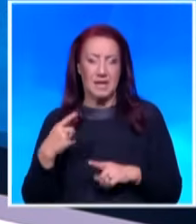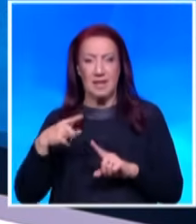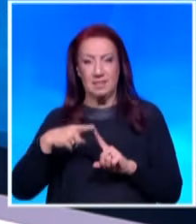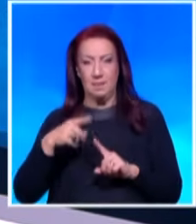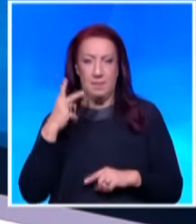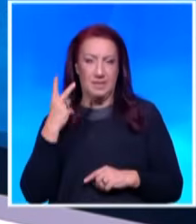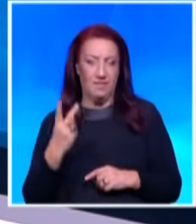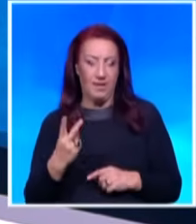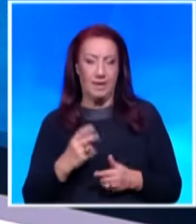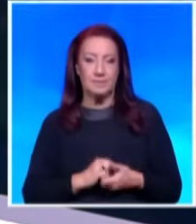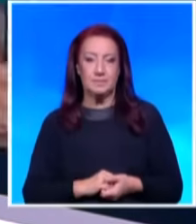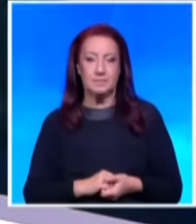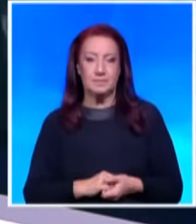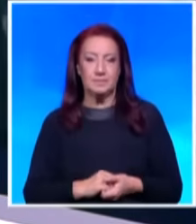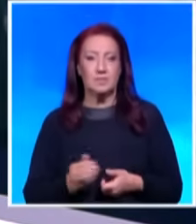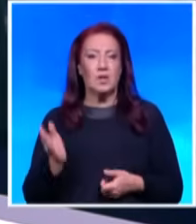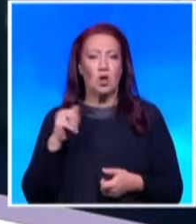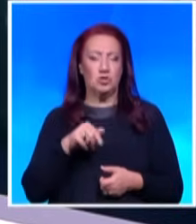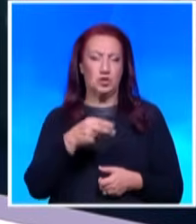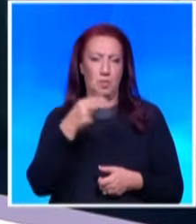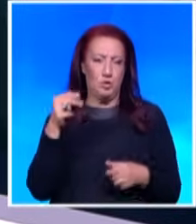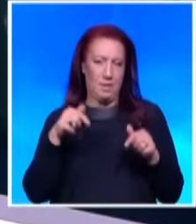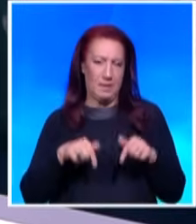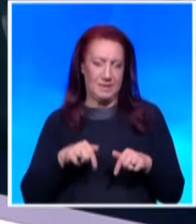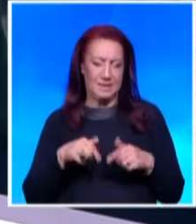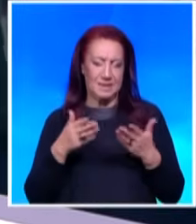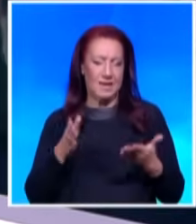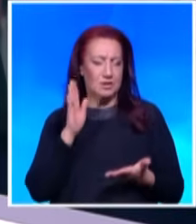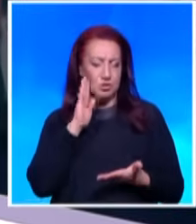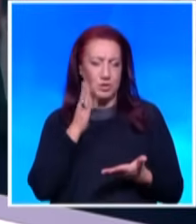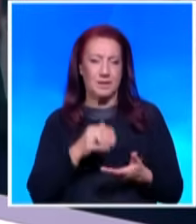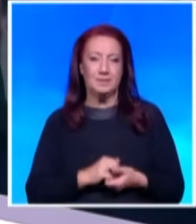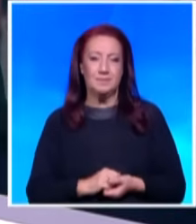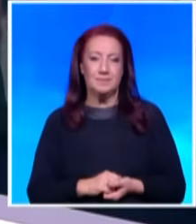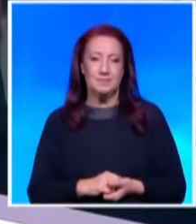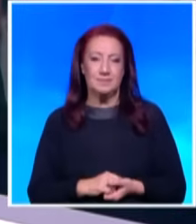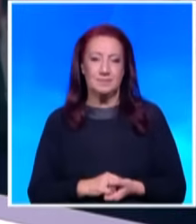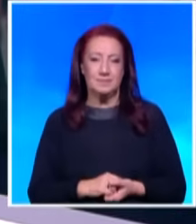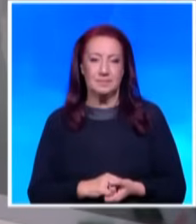2. Още по темата сега от Кристина Налбантов. Добър вечер, Криси.